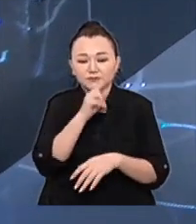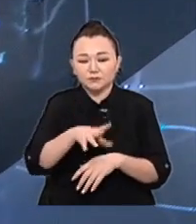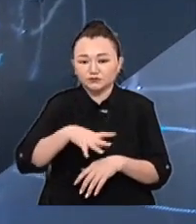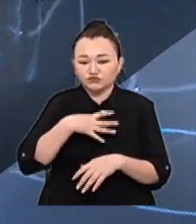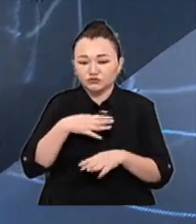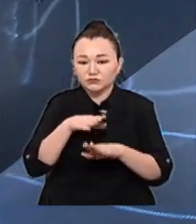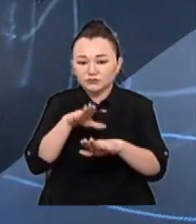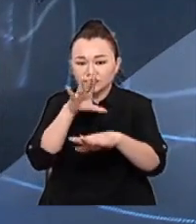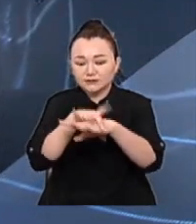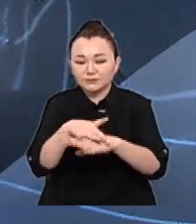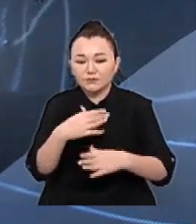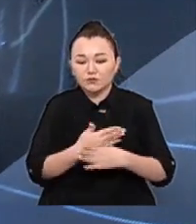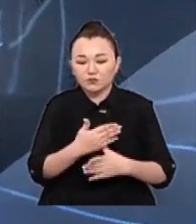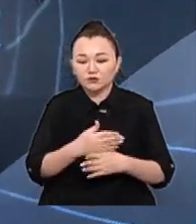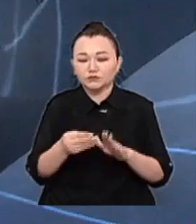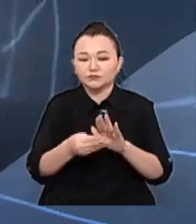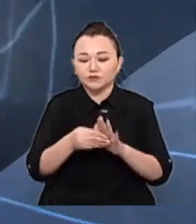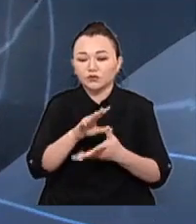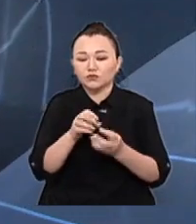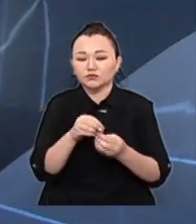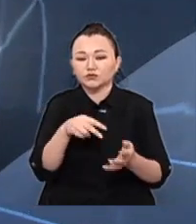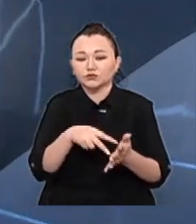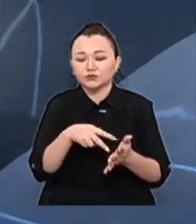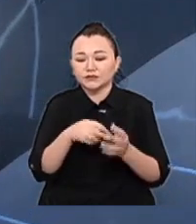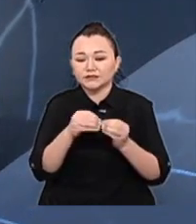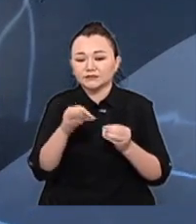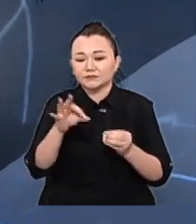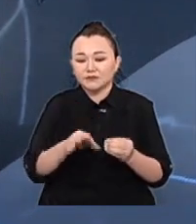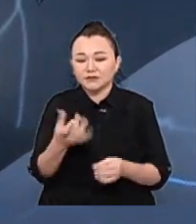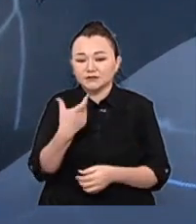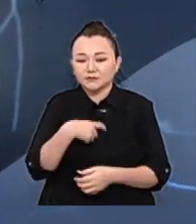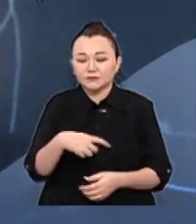орынбасарын әшкерелуге көмектесіп, параның жалпы сомасының 10% иемденген.